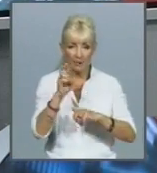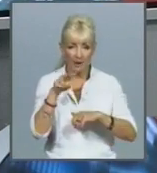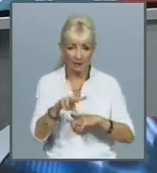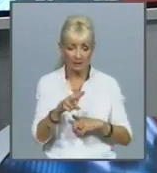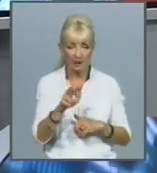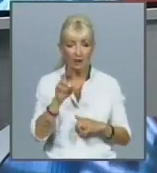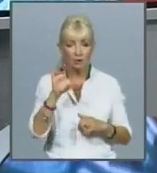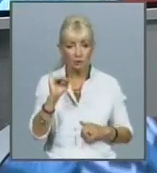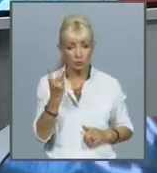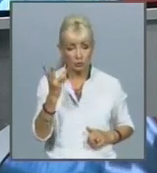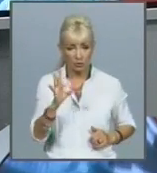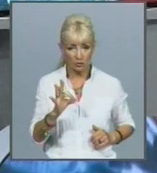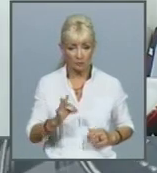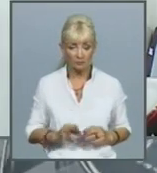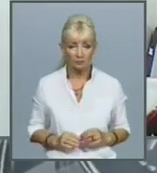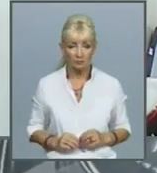сюжеті Анжели Сушко.